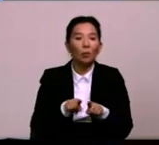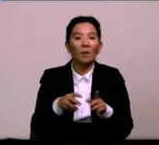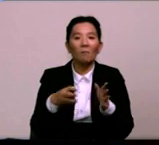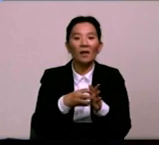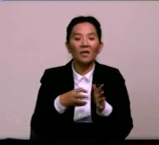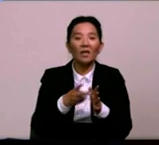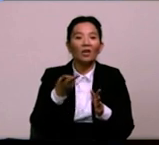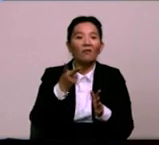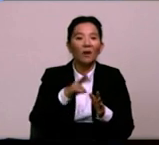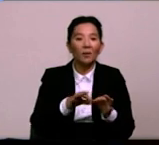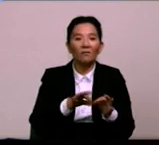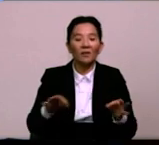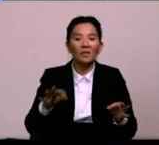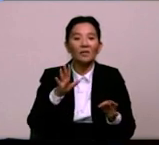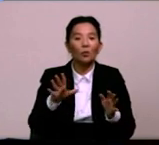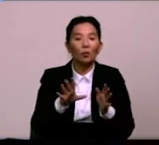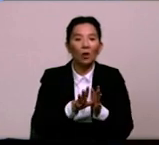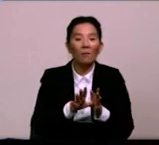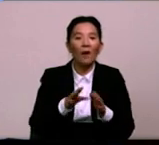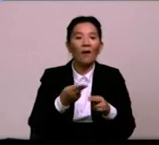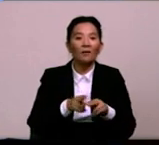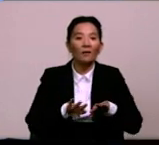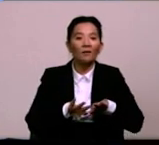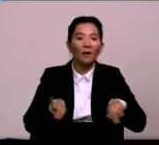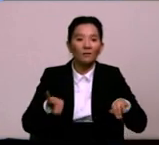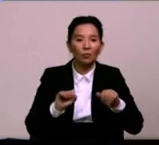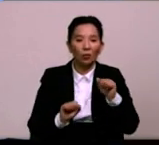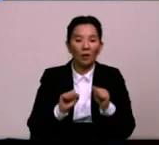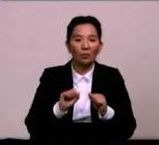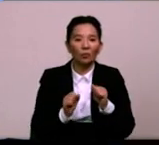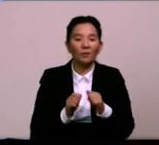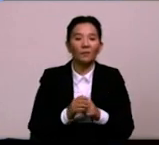два проводника с электрическим током отталкиваются друг от друга.